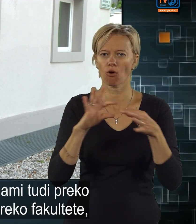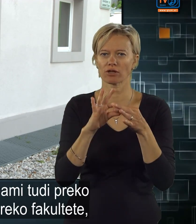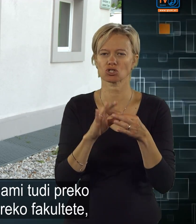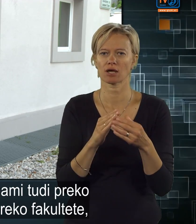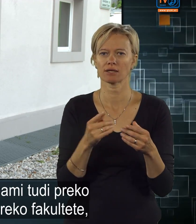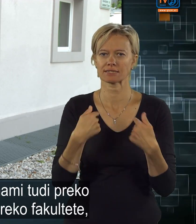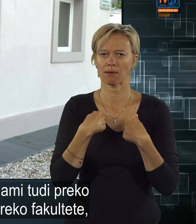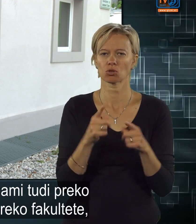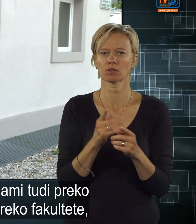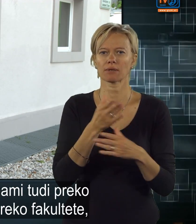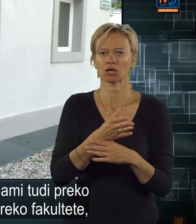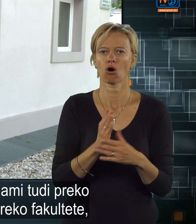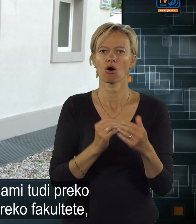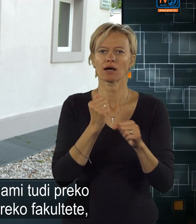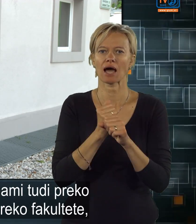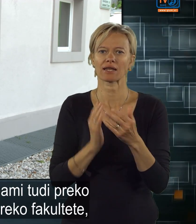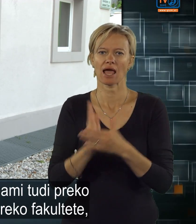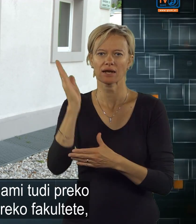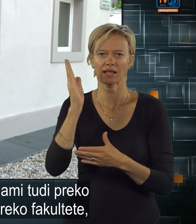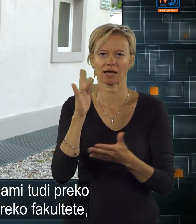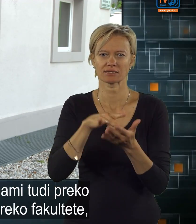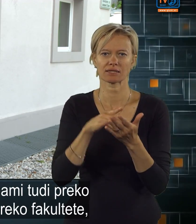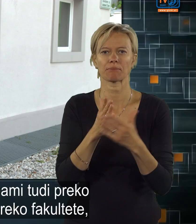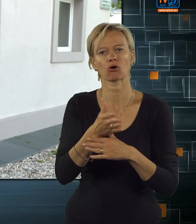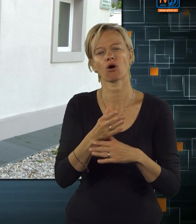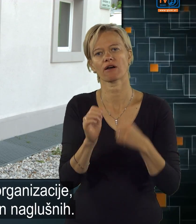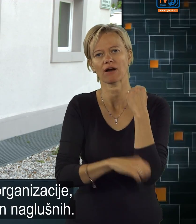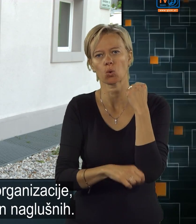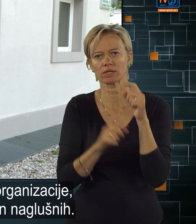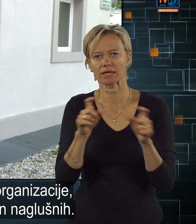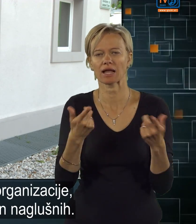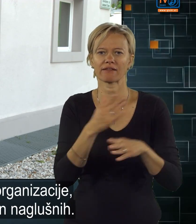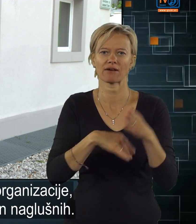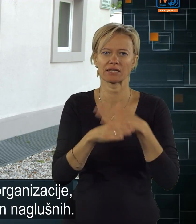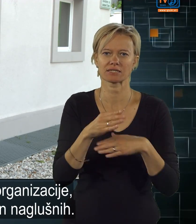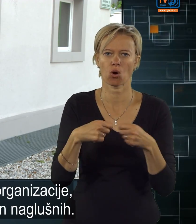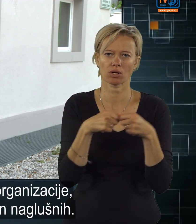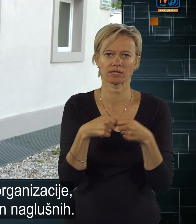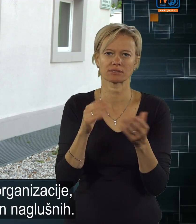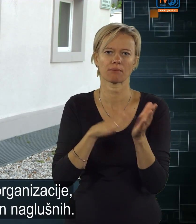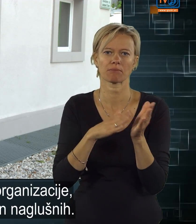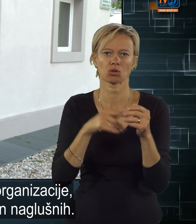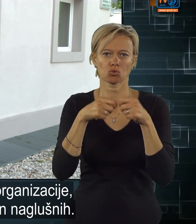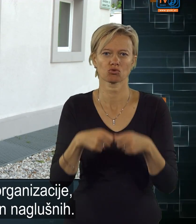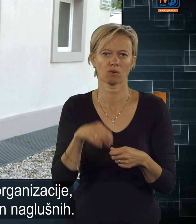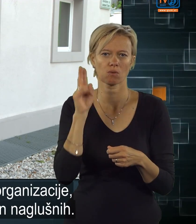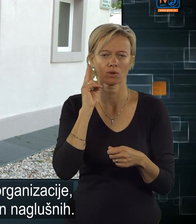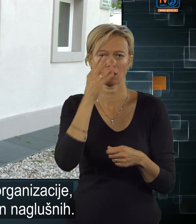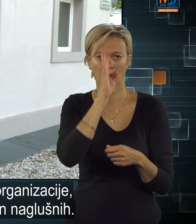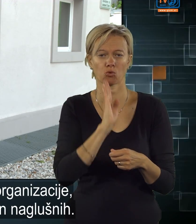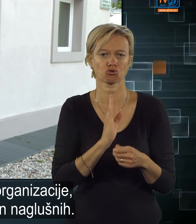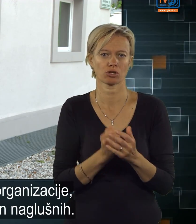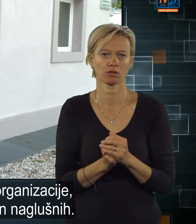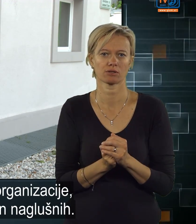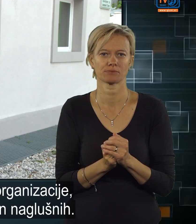poveže z nami tudi preko kariernega centra, preko fakultete, preko invalidske organizacije, naprimer Društva gluhih